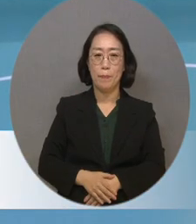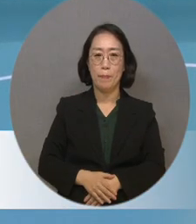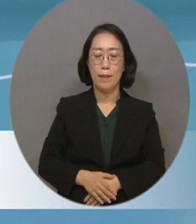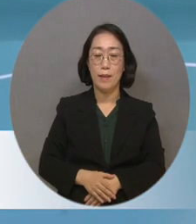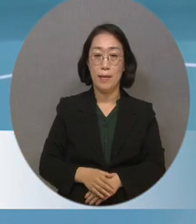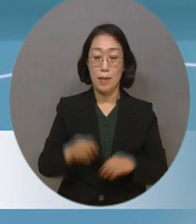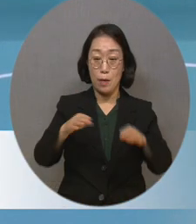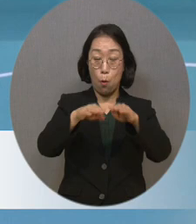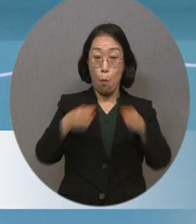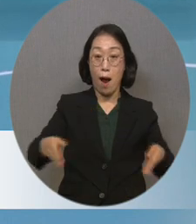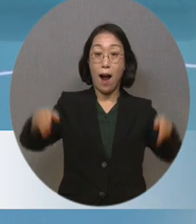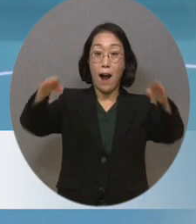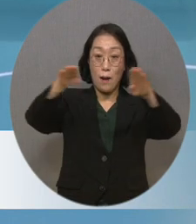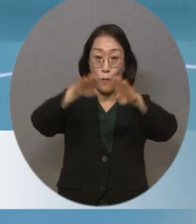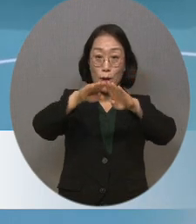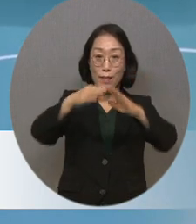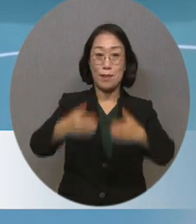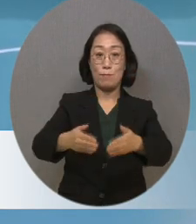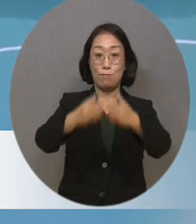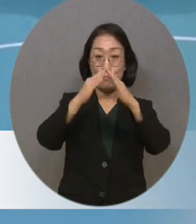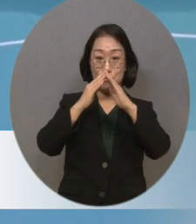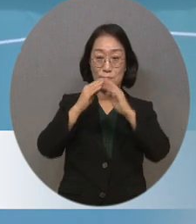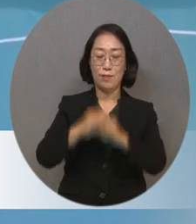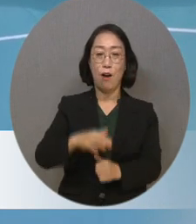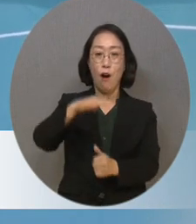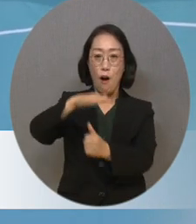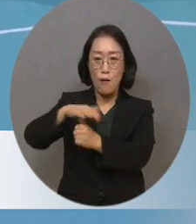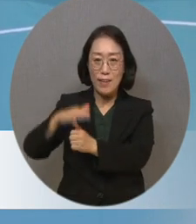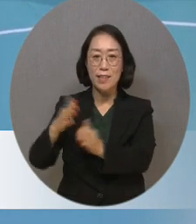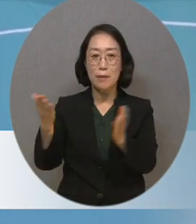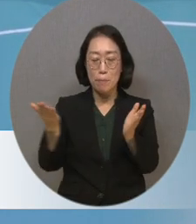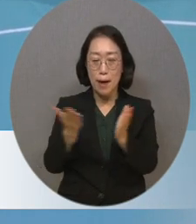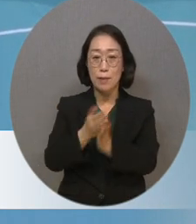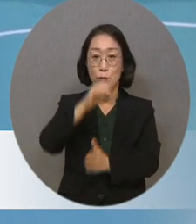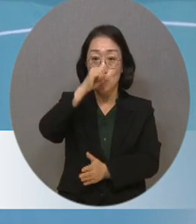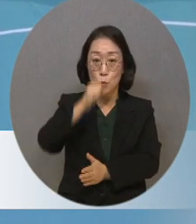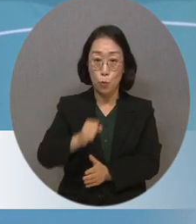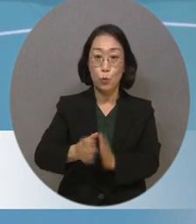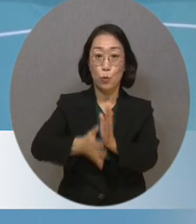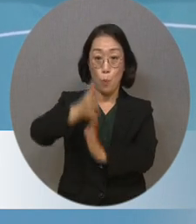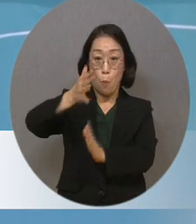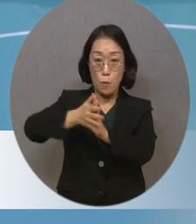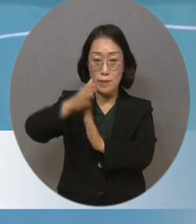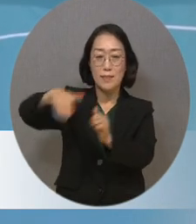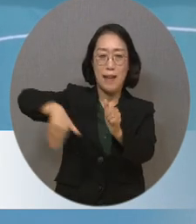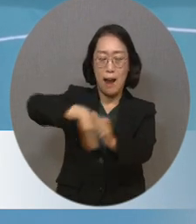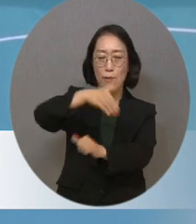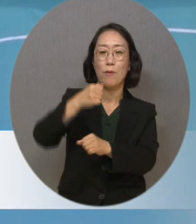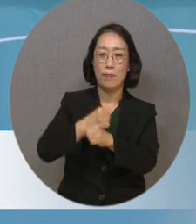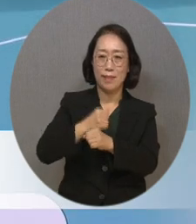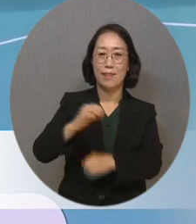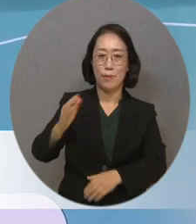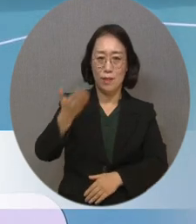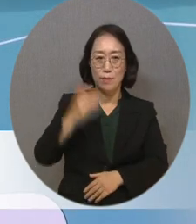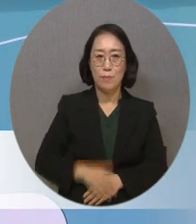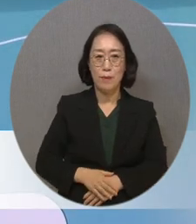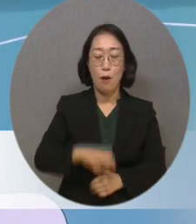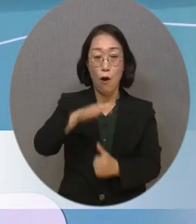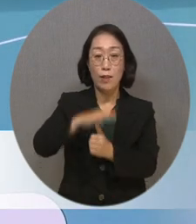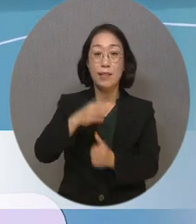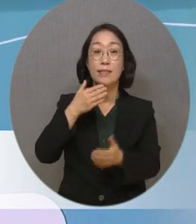과학관을 준공을 함으로 인해서 아동 친화도시의 어떤 면모를 갖췄다 이런 생각을 합니다.